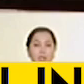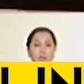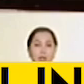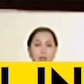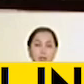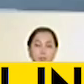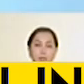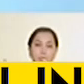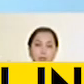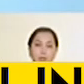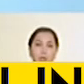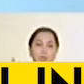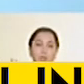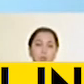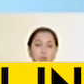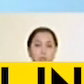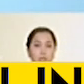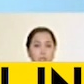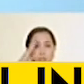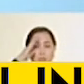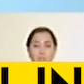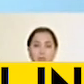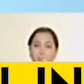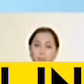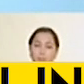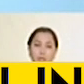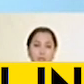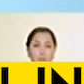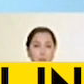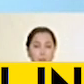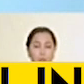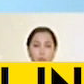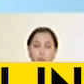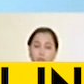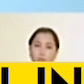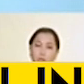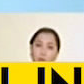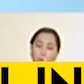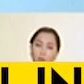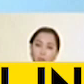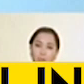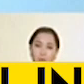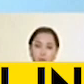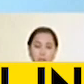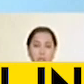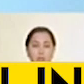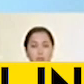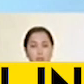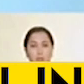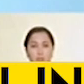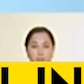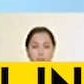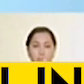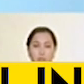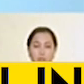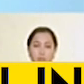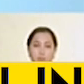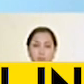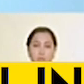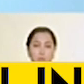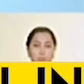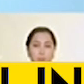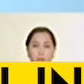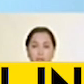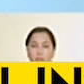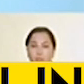kirdi. Dadam meni bozor shapga olib bordi. Demak, ushbu gapdagi bayram